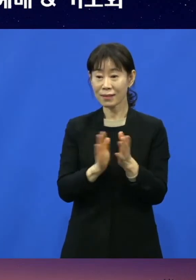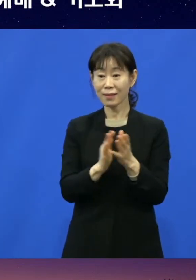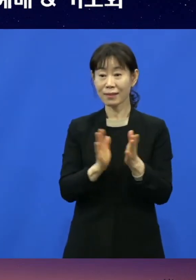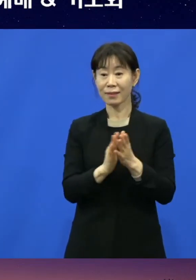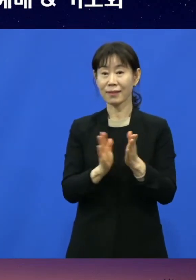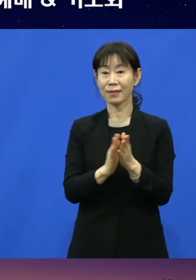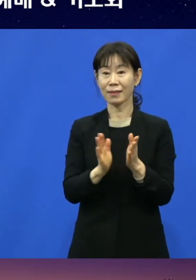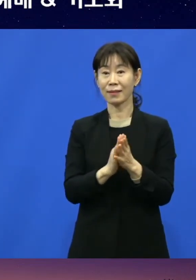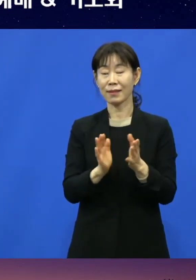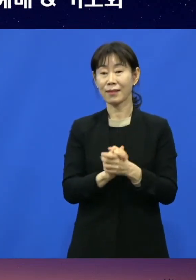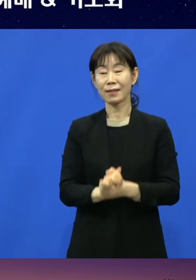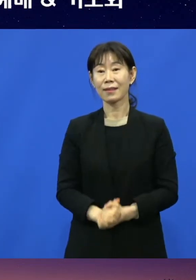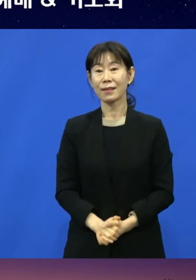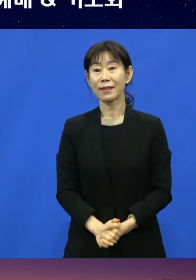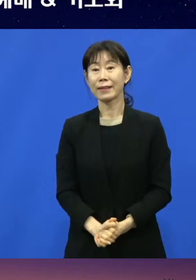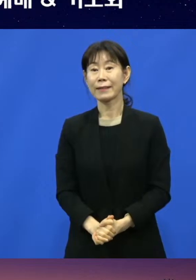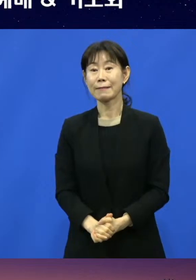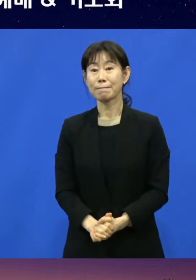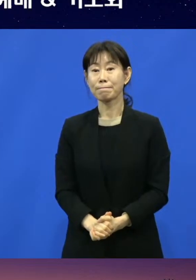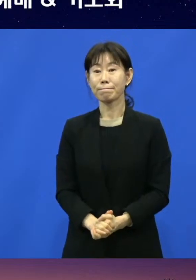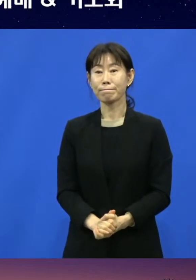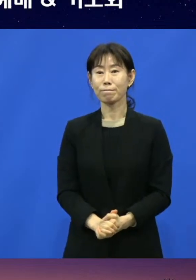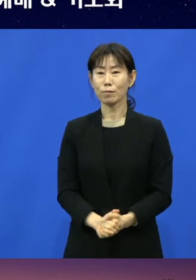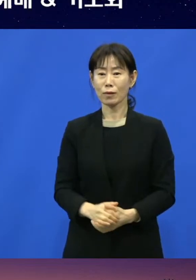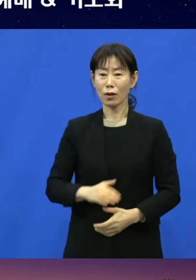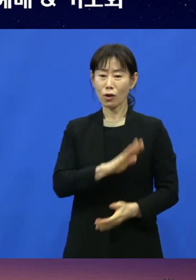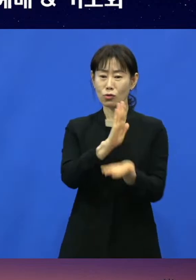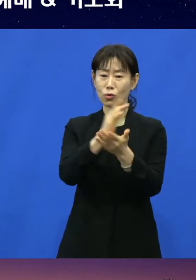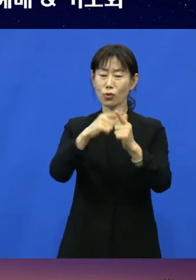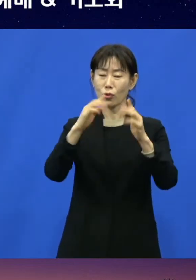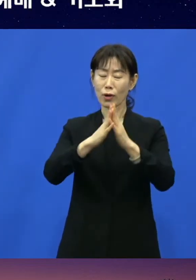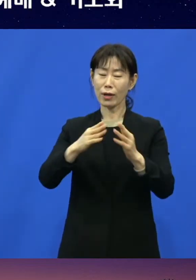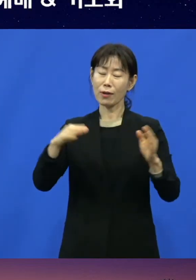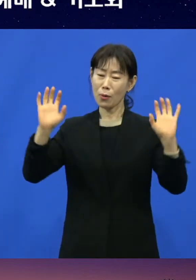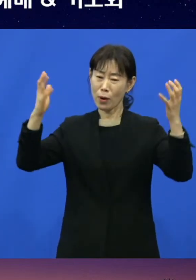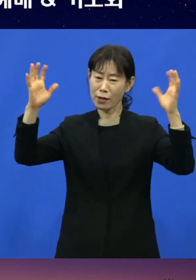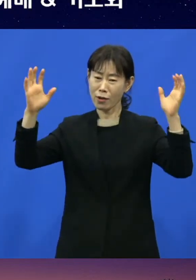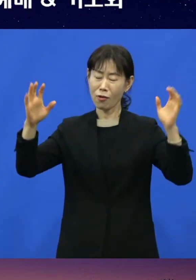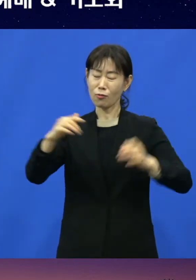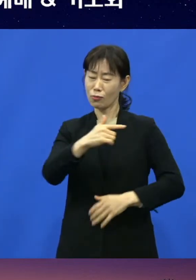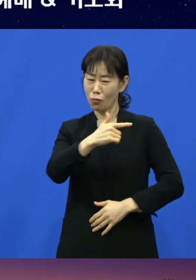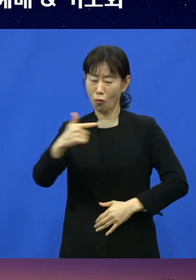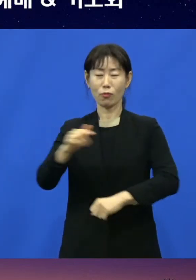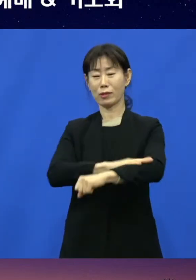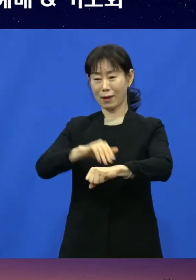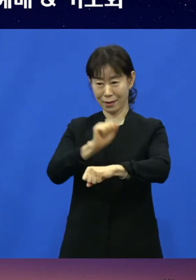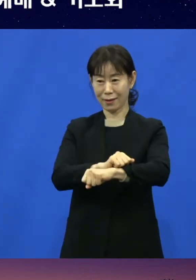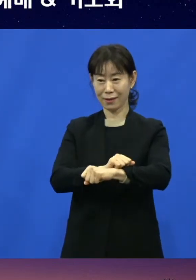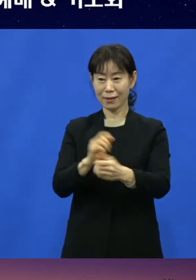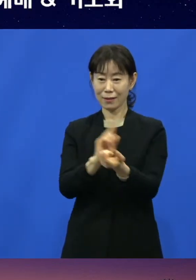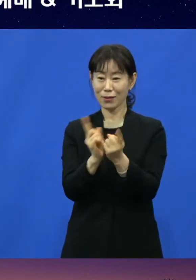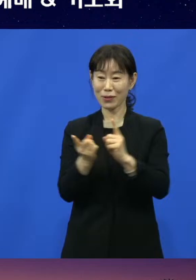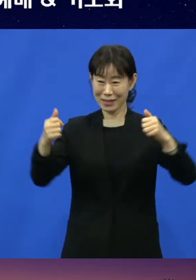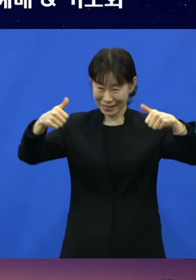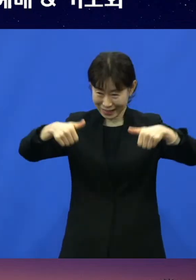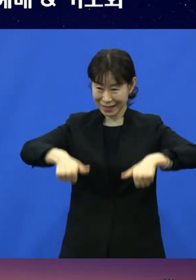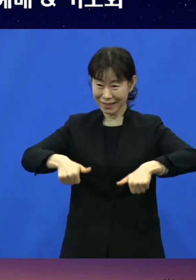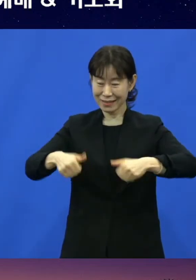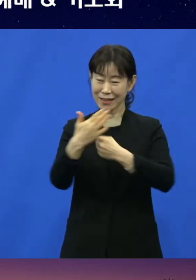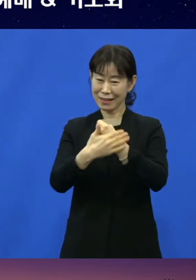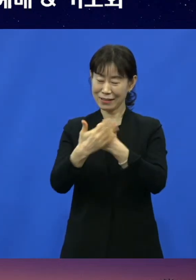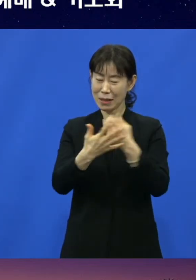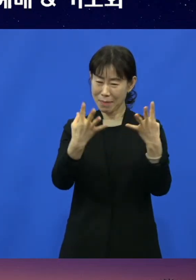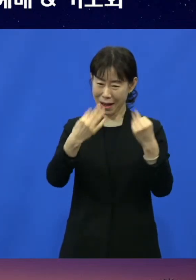네, 우리 교인들은 이 박수를 너무 잘 치시는 것 같아요. 박수를 너무 잘 쳐요. 자, 우리 앞뒤 좌우로 인사 나누겠습니다. 오늘도 은혜 많이